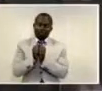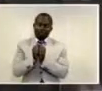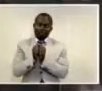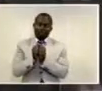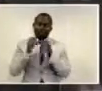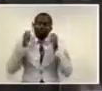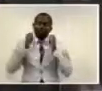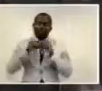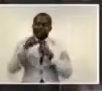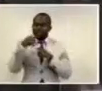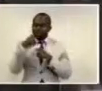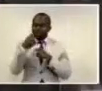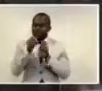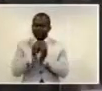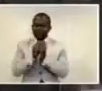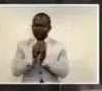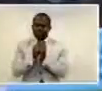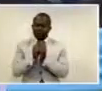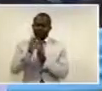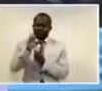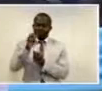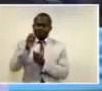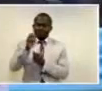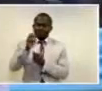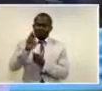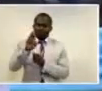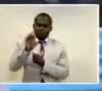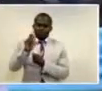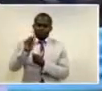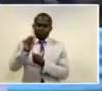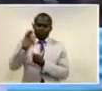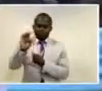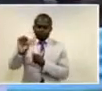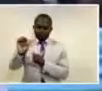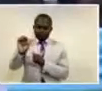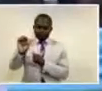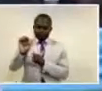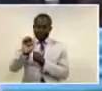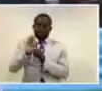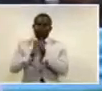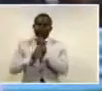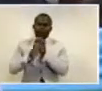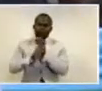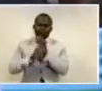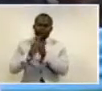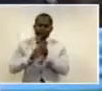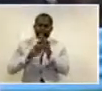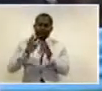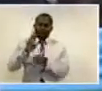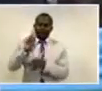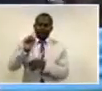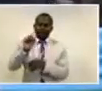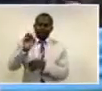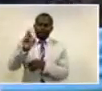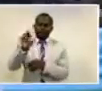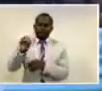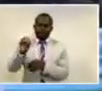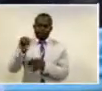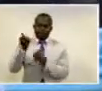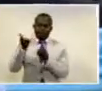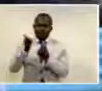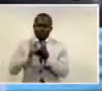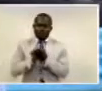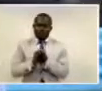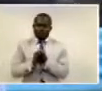meya ninde wabigejejeho ni Emerance meya wahe wa Rutsiro ari hano